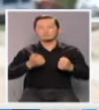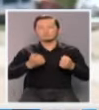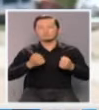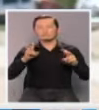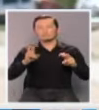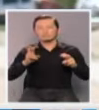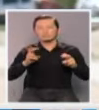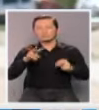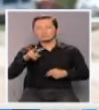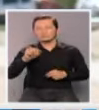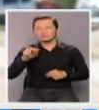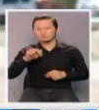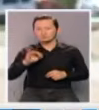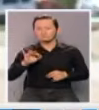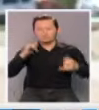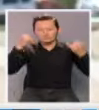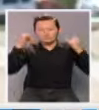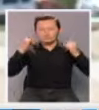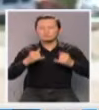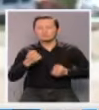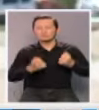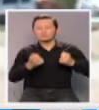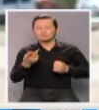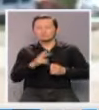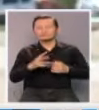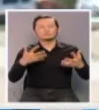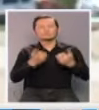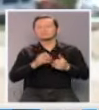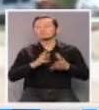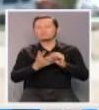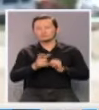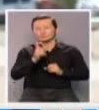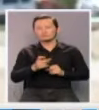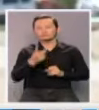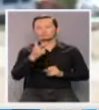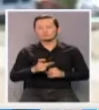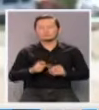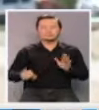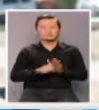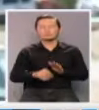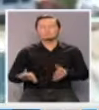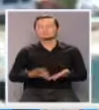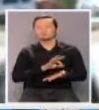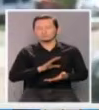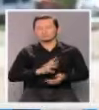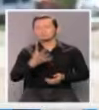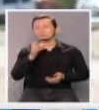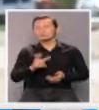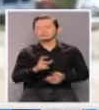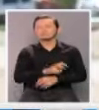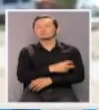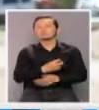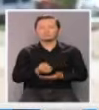марки «Лада» и «Тойота». В результате чего на месте скончались двое человек, а